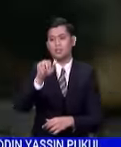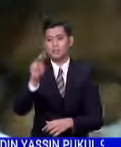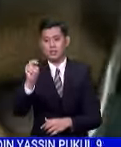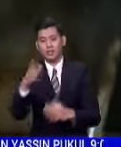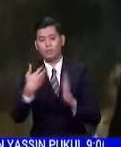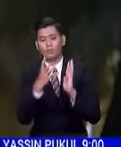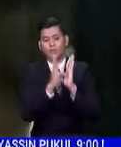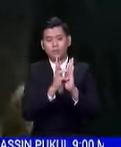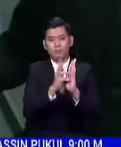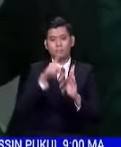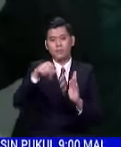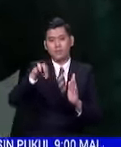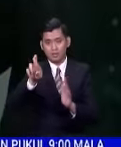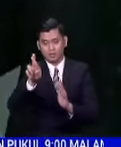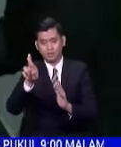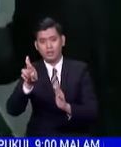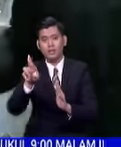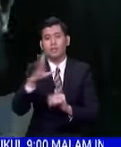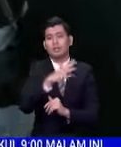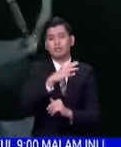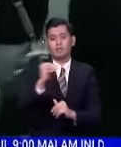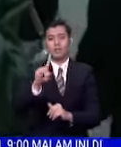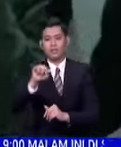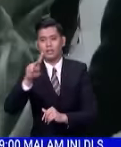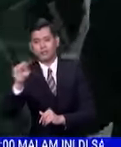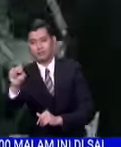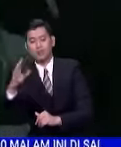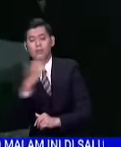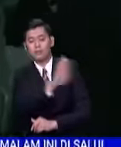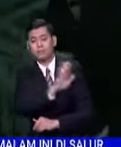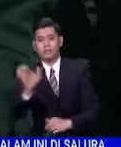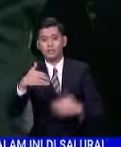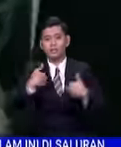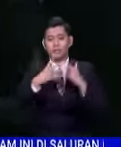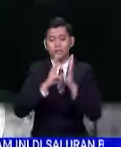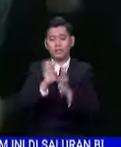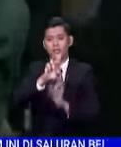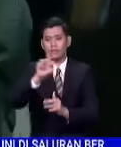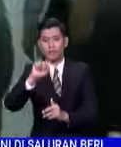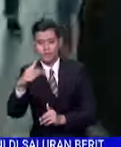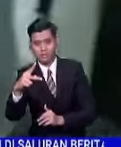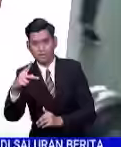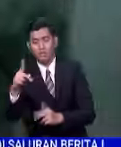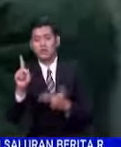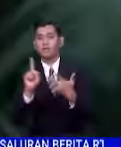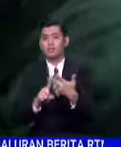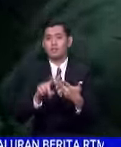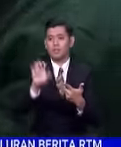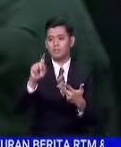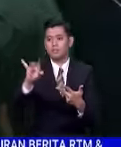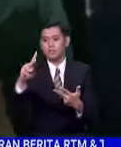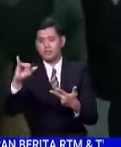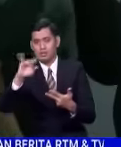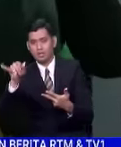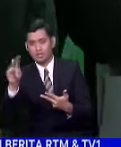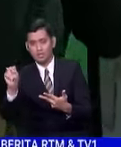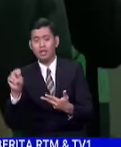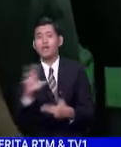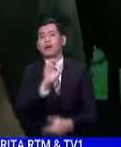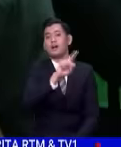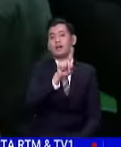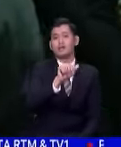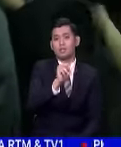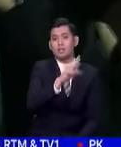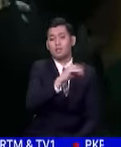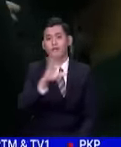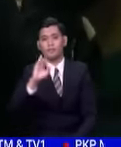Tan, manakala Muhammad Hafizan dan Abdul Latif masing-masing diwakili Muhammad Razak Sharif dan S. Vijayan. Nur Azlan dan Muhammad